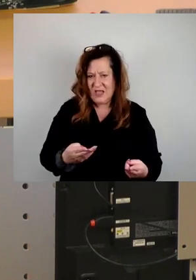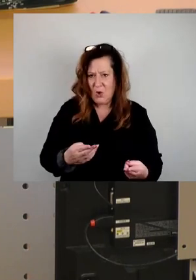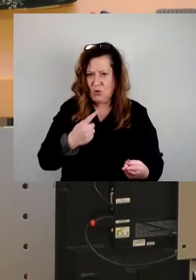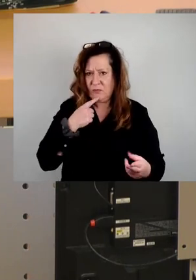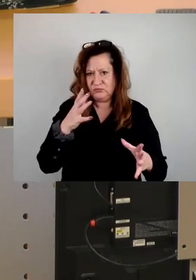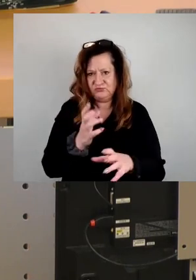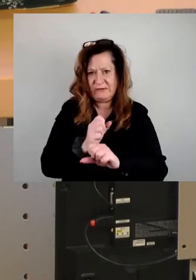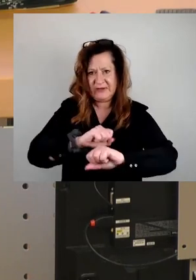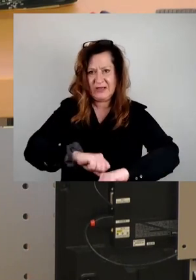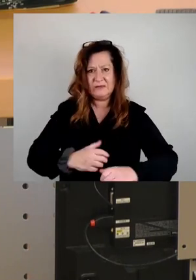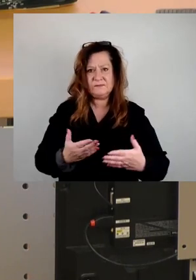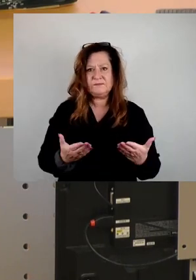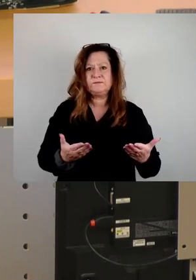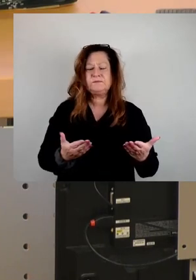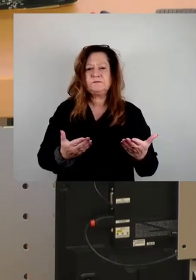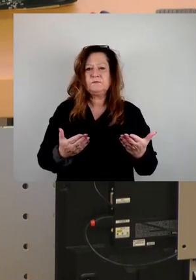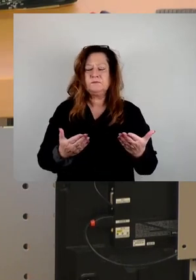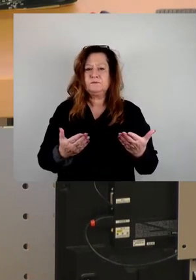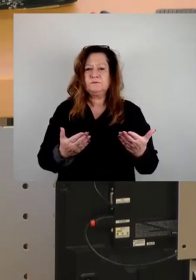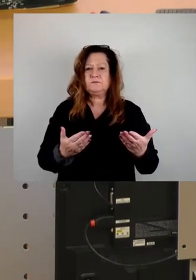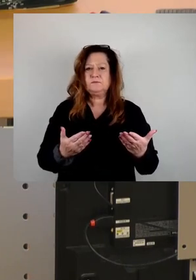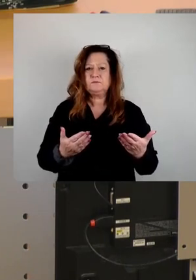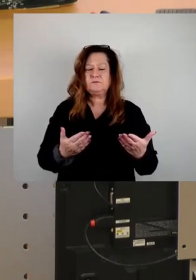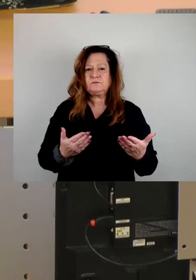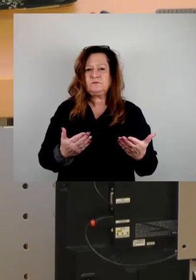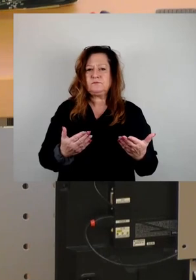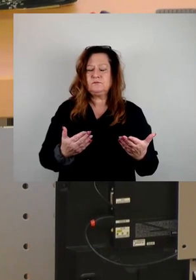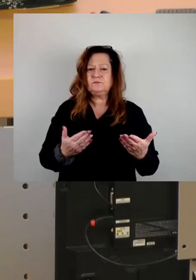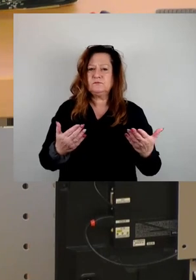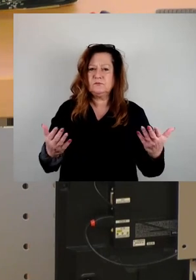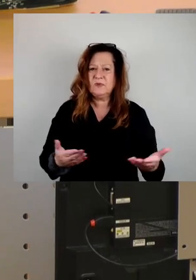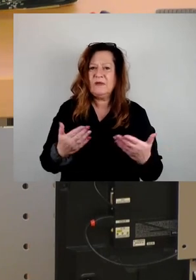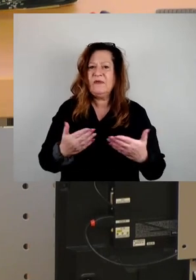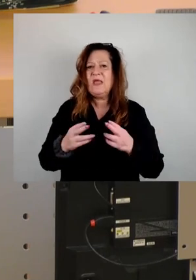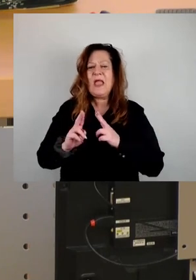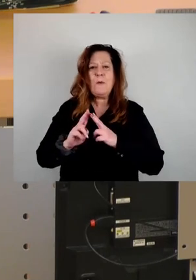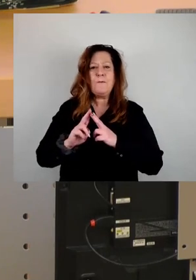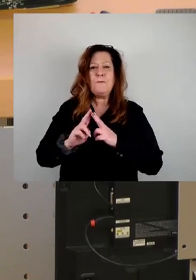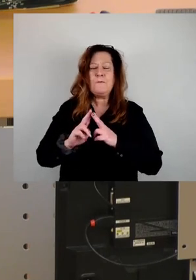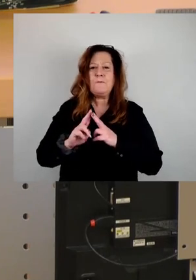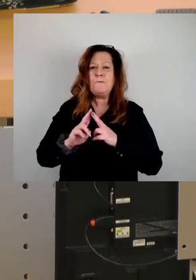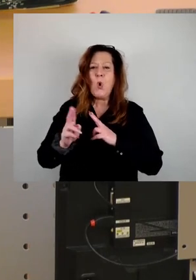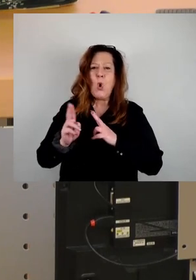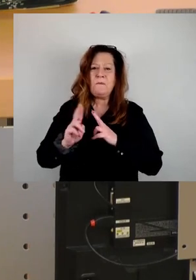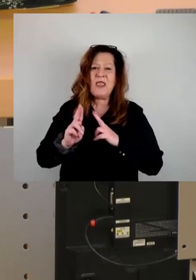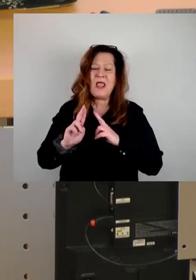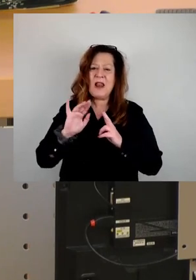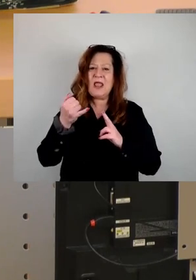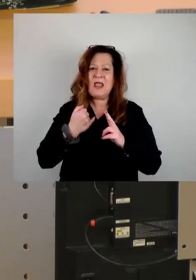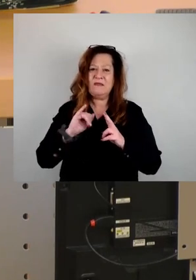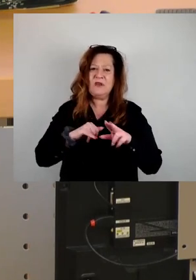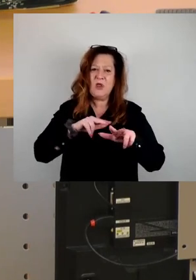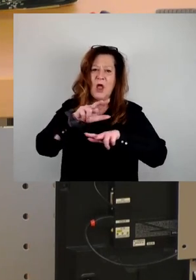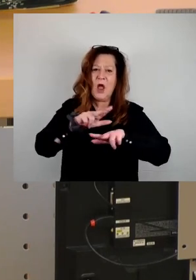hier zusätzlichen mobilen Individualverkehr zu haben, sondern dass wir das wirklich mit unserem ÖPNV